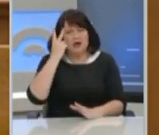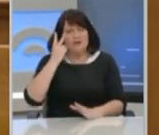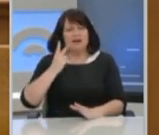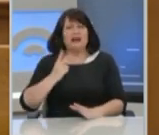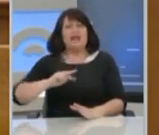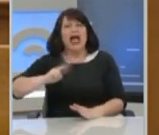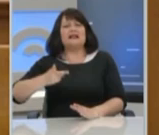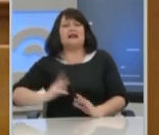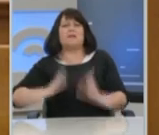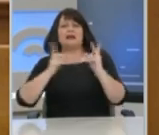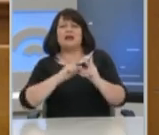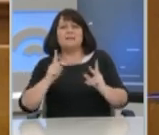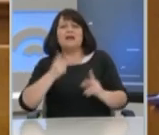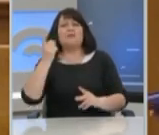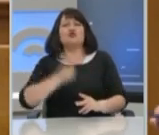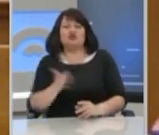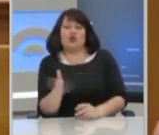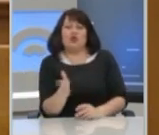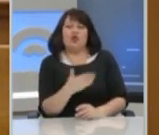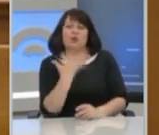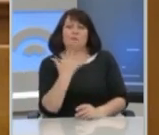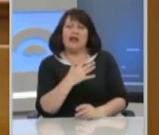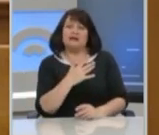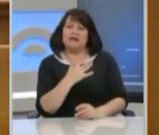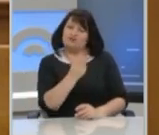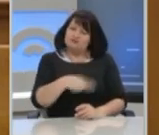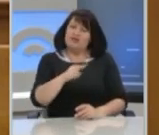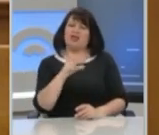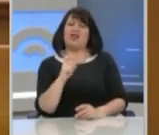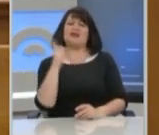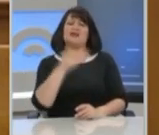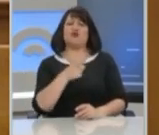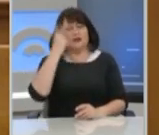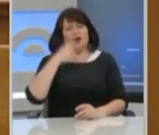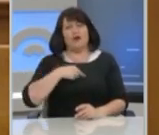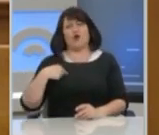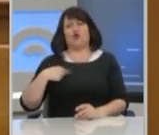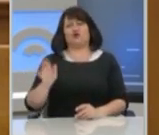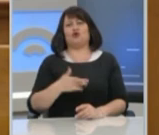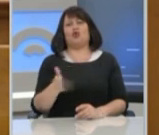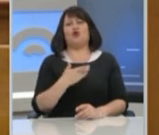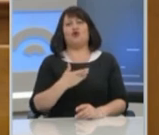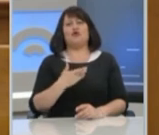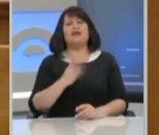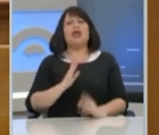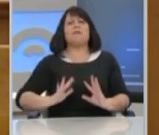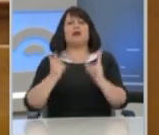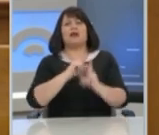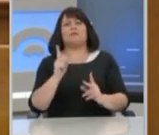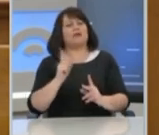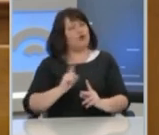ή για την αύξηση του ποσοστού των απολύσεων από 5 σε 10%. Διότι το δικό μας πολιτικό σχέδιο δεν μπορεί να